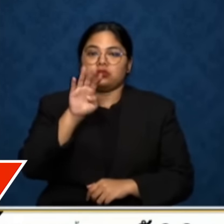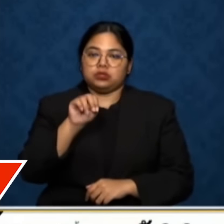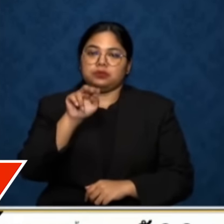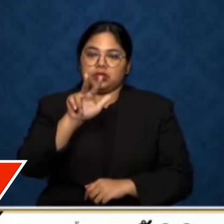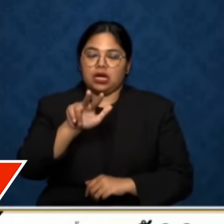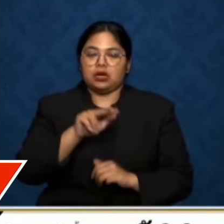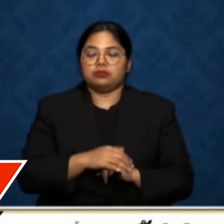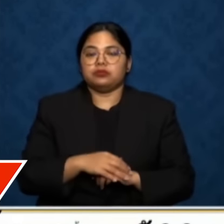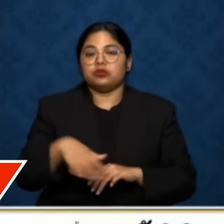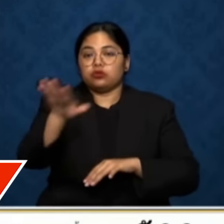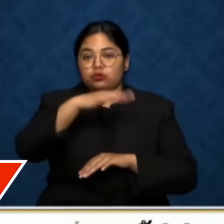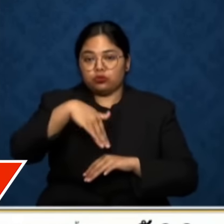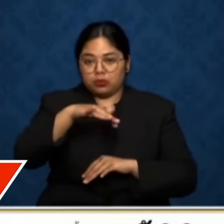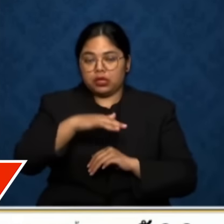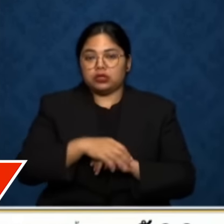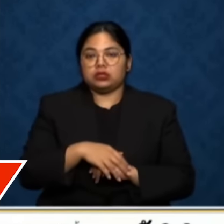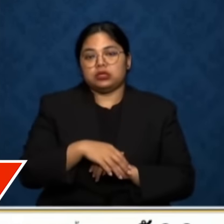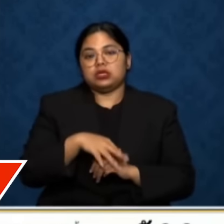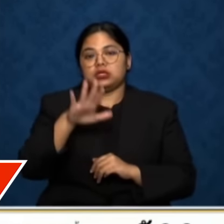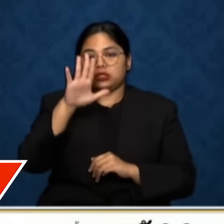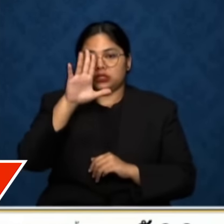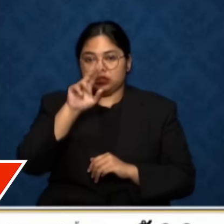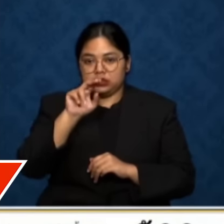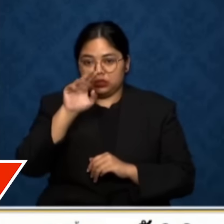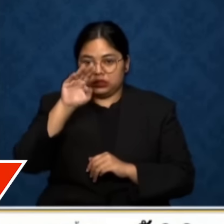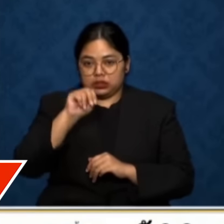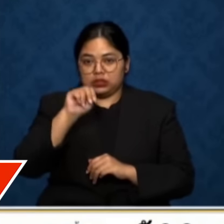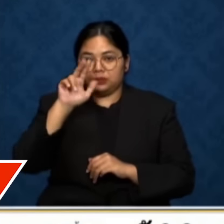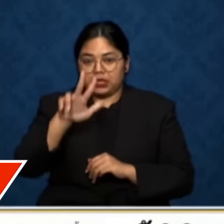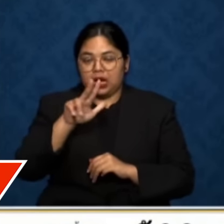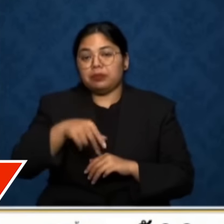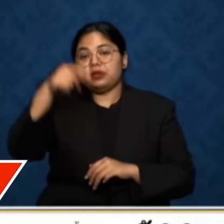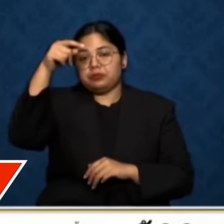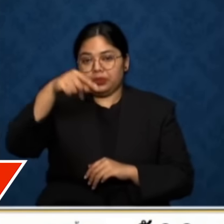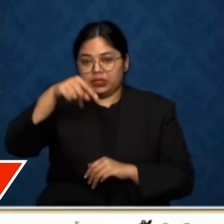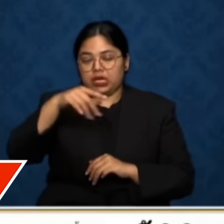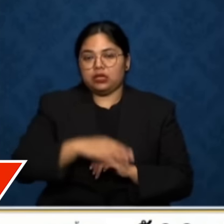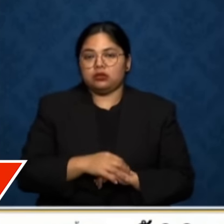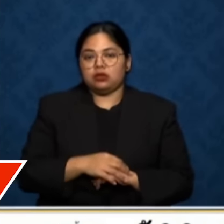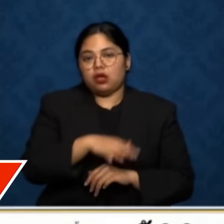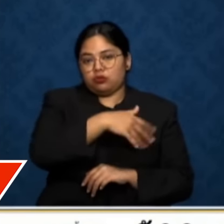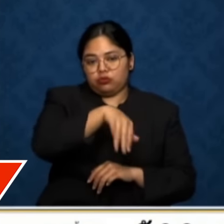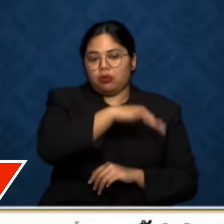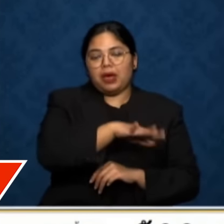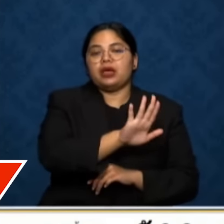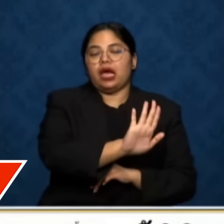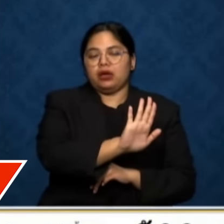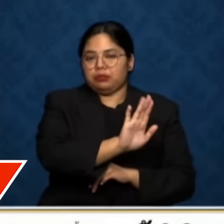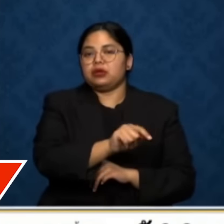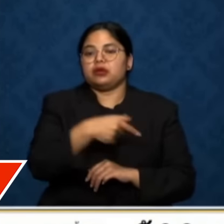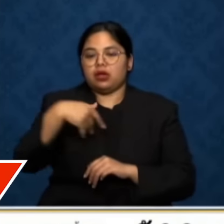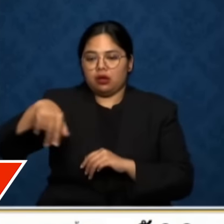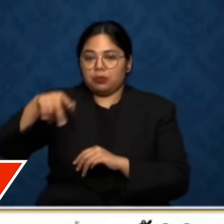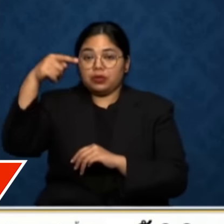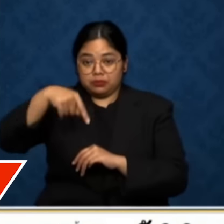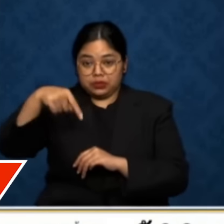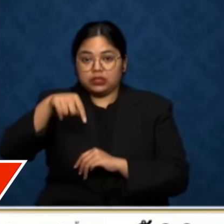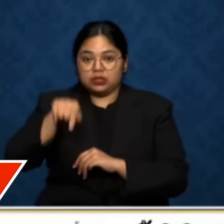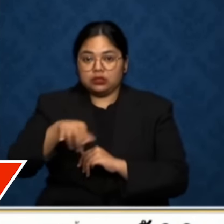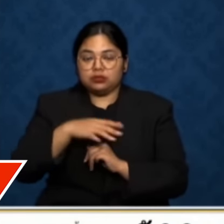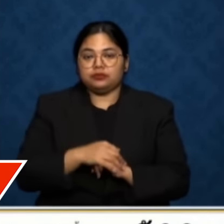คือกรณีทั่วไป43กรณีพิเศษเอากรณีพิเศษเลยแล้วกันนะครับผมไม่ลงกรณีทั่วไปแล้วกรณีพิเศษเนี่ยถ้าท่านอ